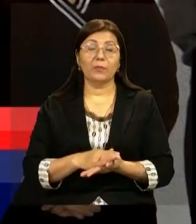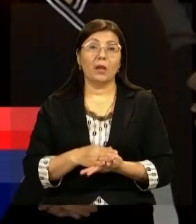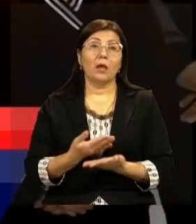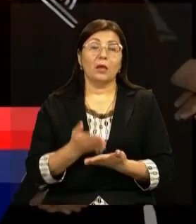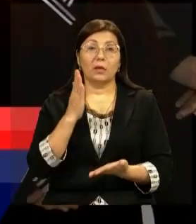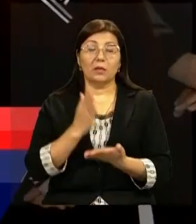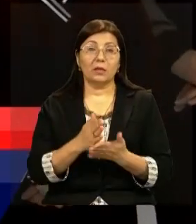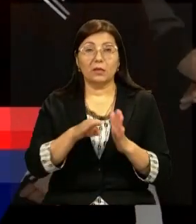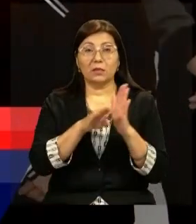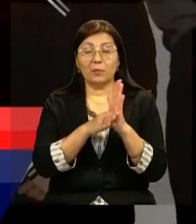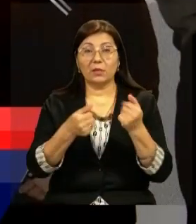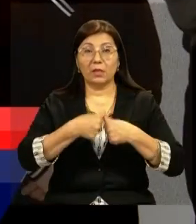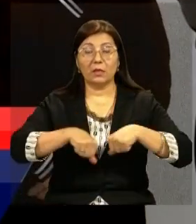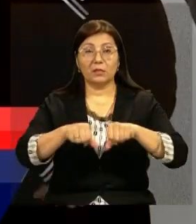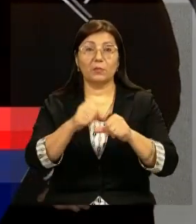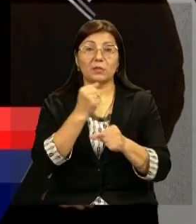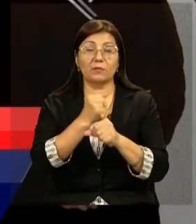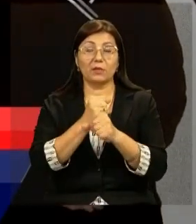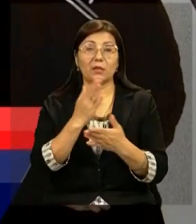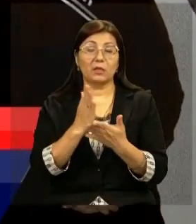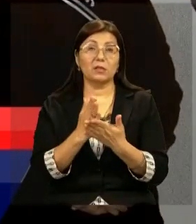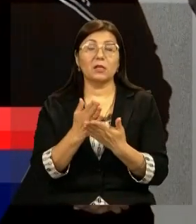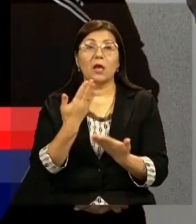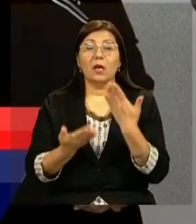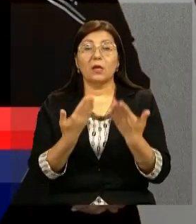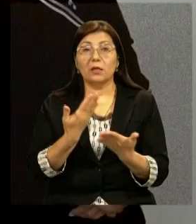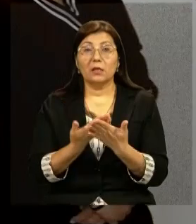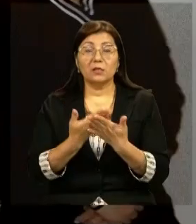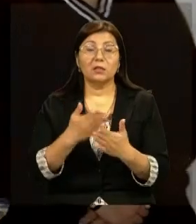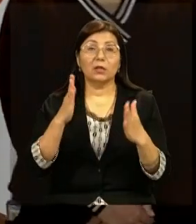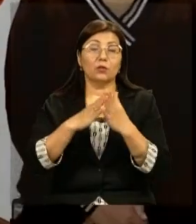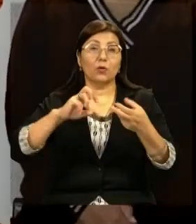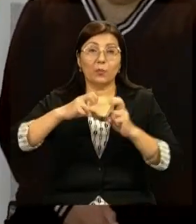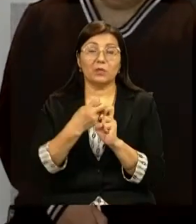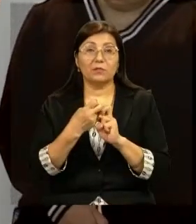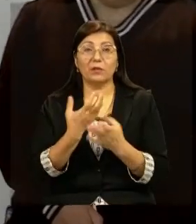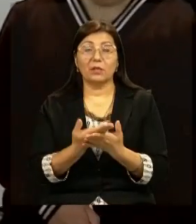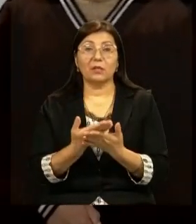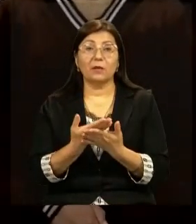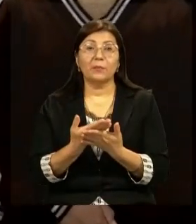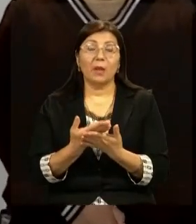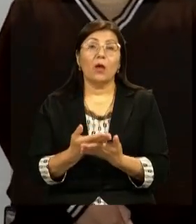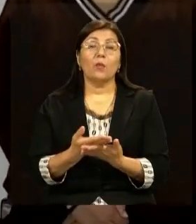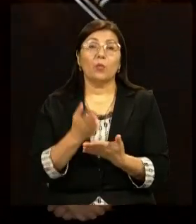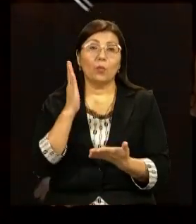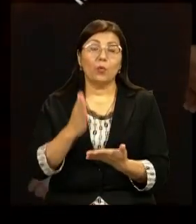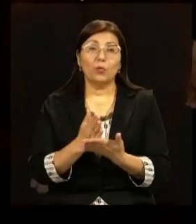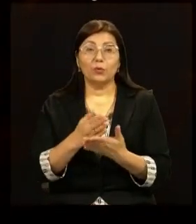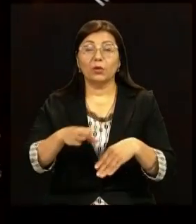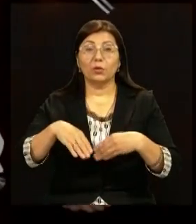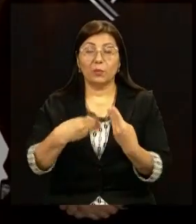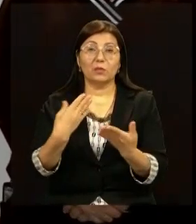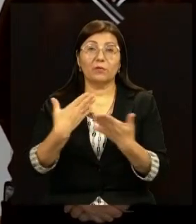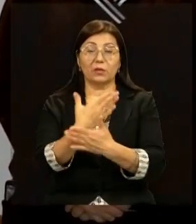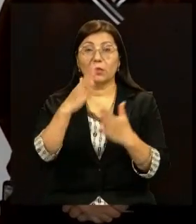Безусловно, есть критерии. Оценочная комиссия работает. Если дом признан аварийным, повреждены несущие конструкции и он не подлежит восстановлению, то будет предоставляться новое